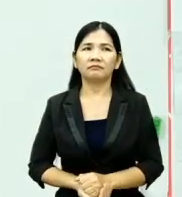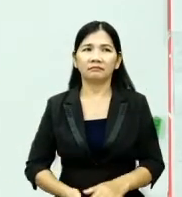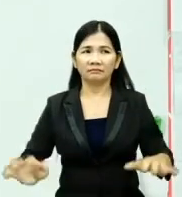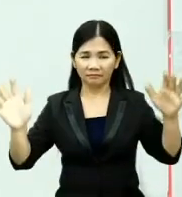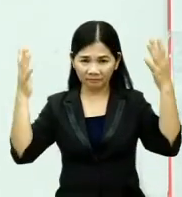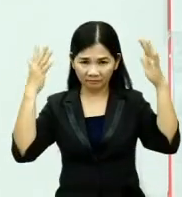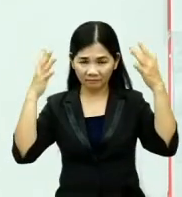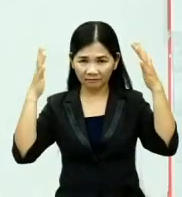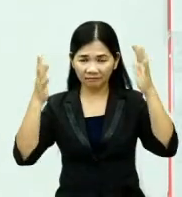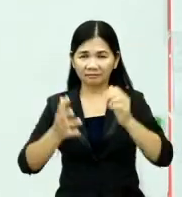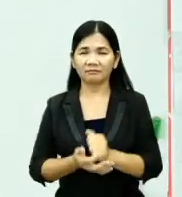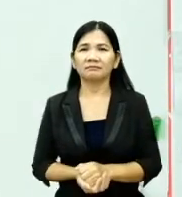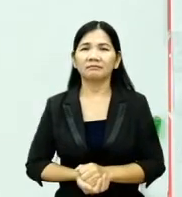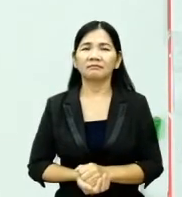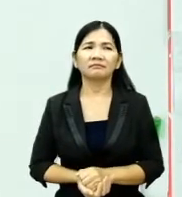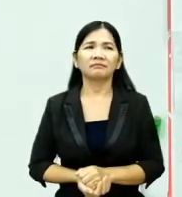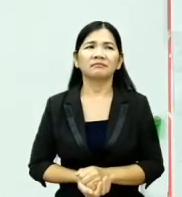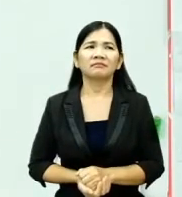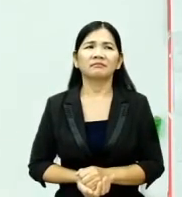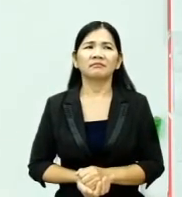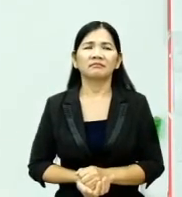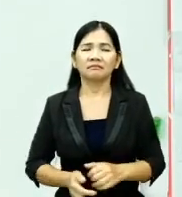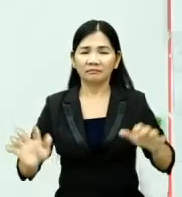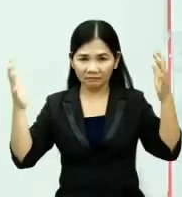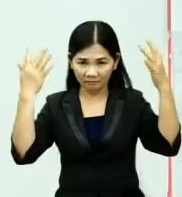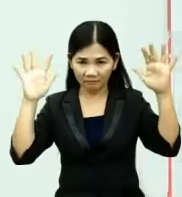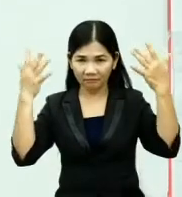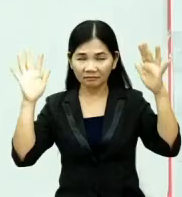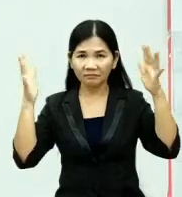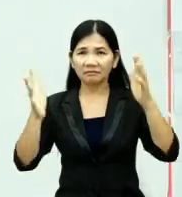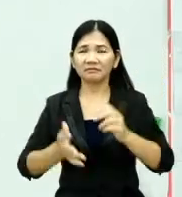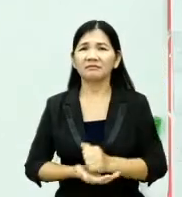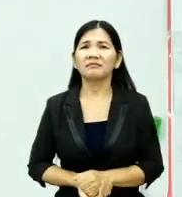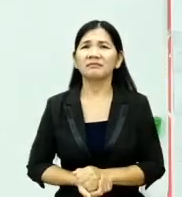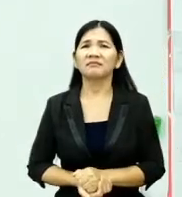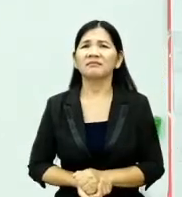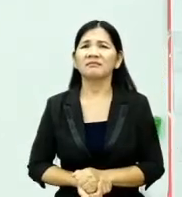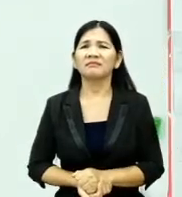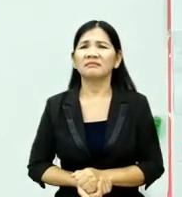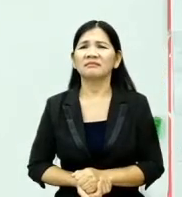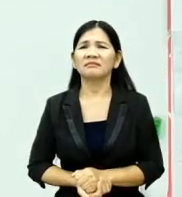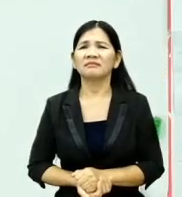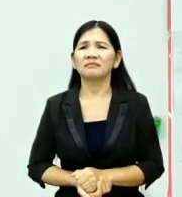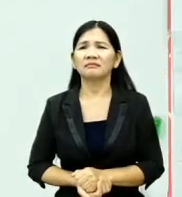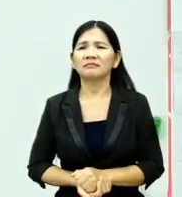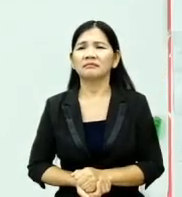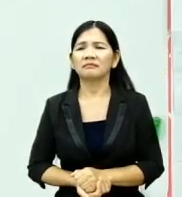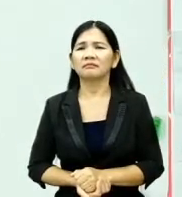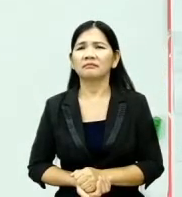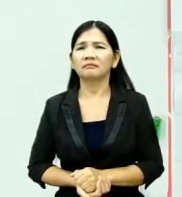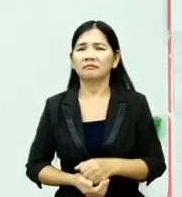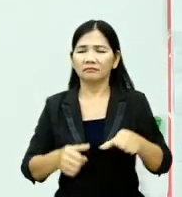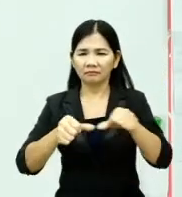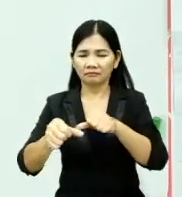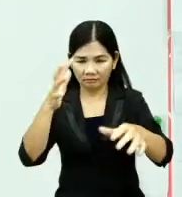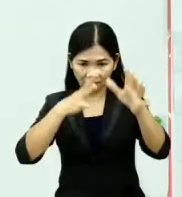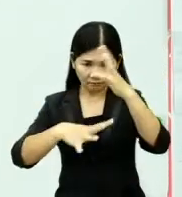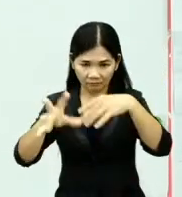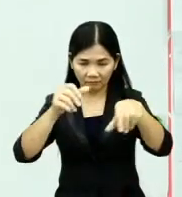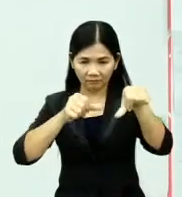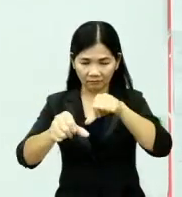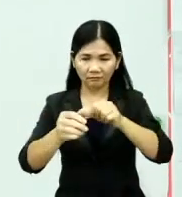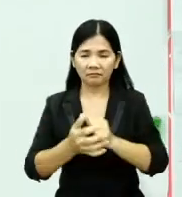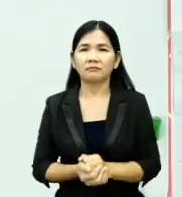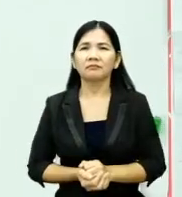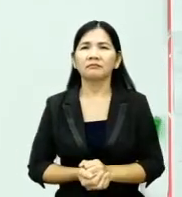đầy bay ở lưu lưu cho mùi nệ cừu muối tí bay chà bằng to riêng cho mùi nệ cừu tiết đại bên